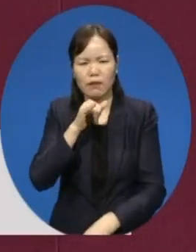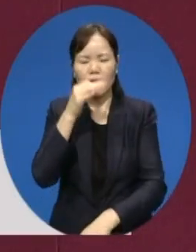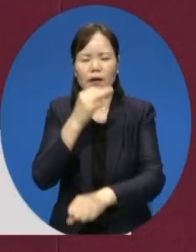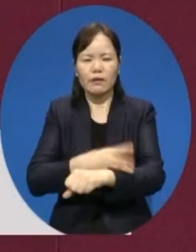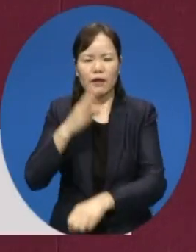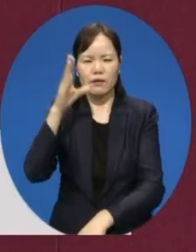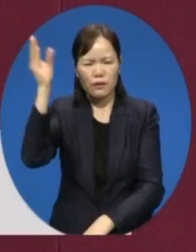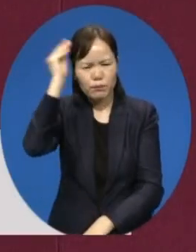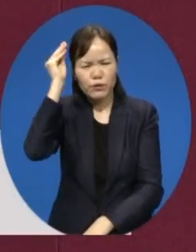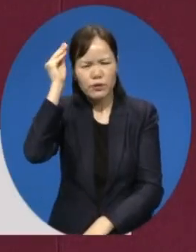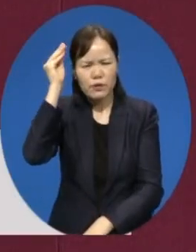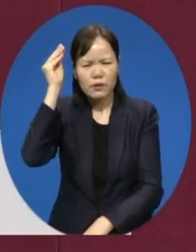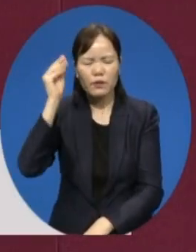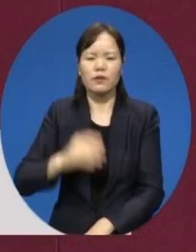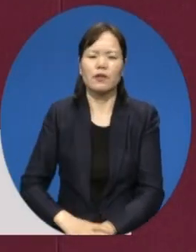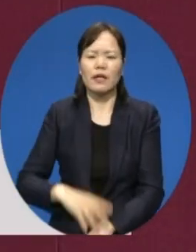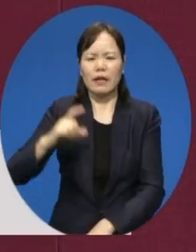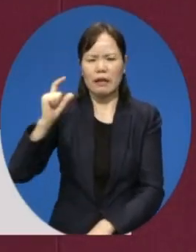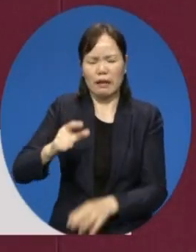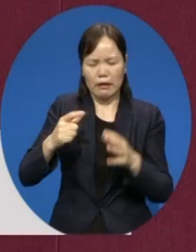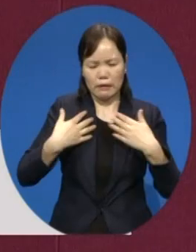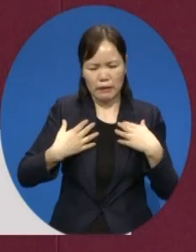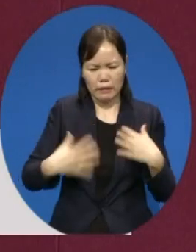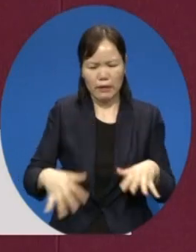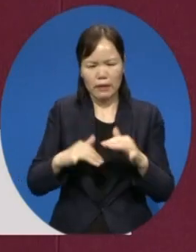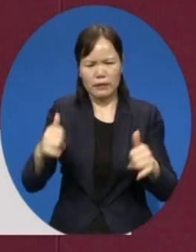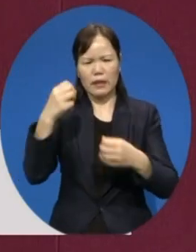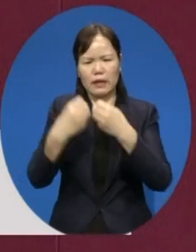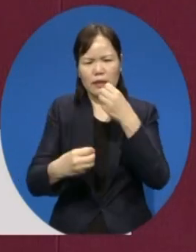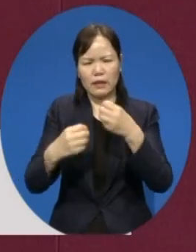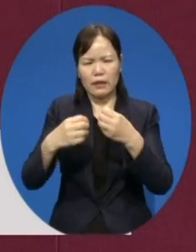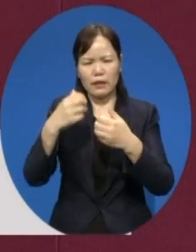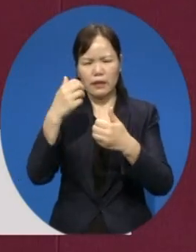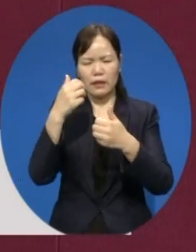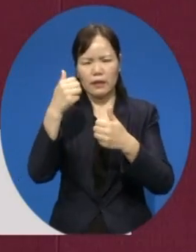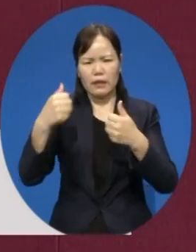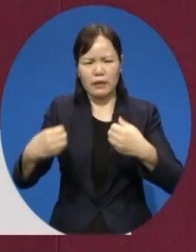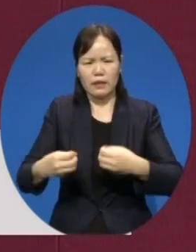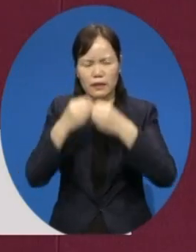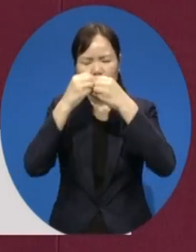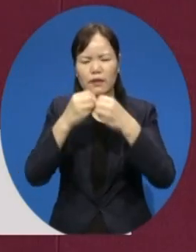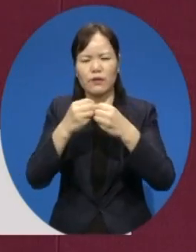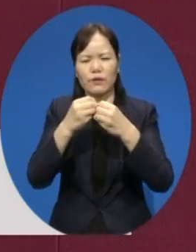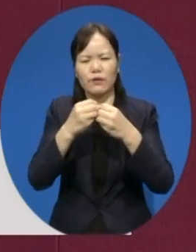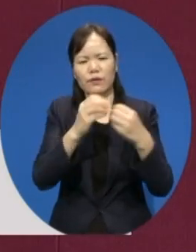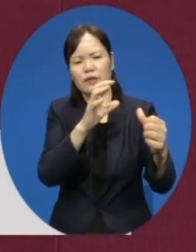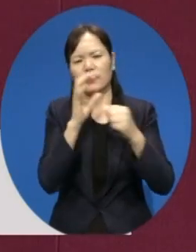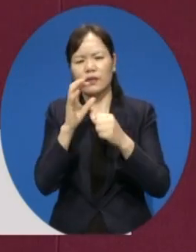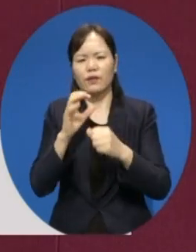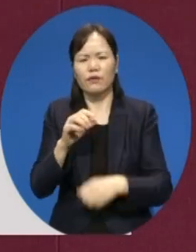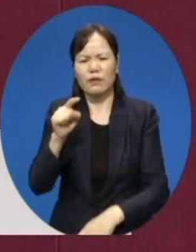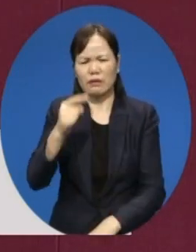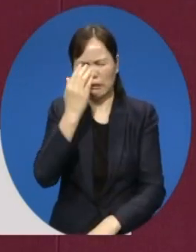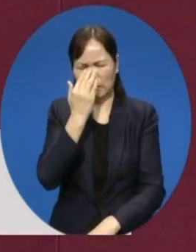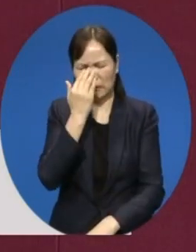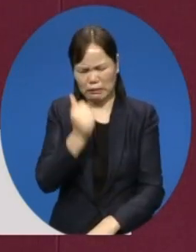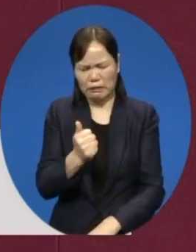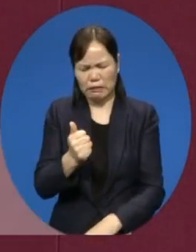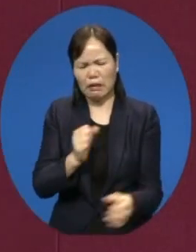걸었습니다. 강자와 약자의 프레임을 대결 프레임을 걸었습니다. 이제 그 지긋지긋한 프레임 버리고